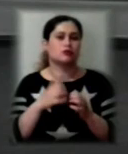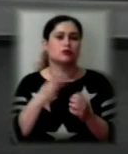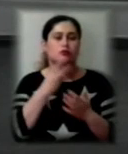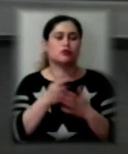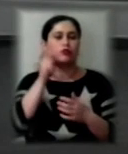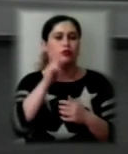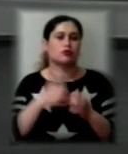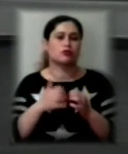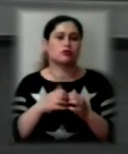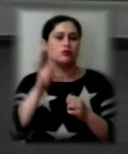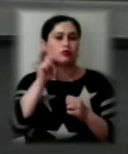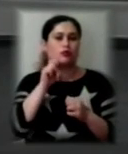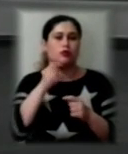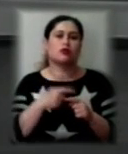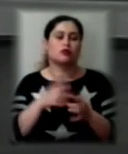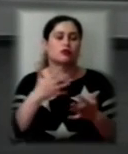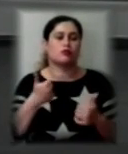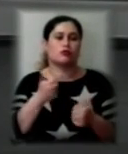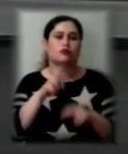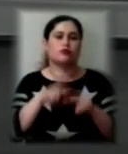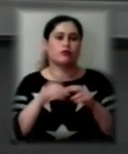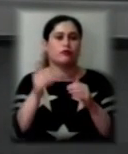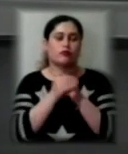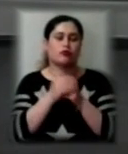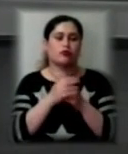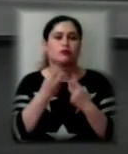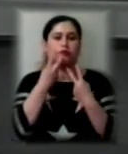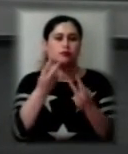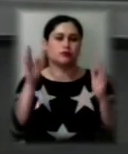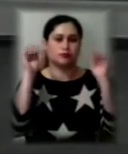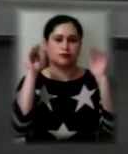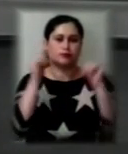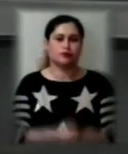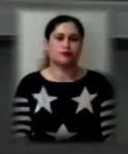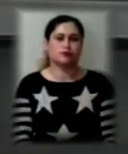радіо Херсон. Я ж вам бажаю гарного продовження вечора. Зараз на вас чекає прогноз погоди.